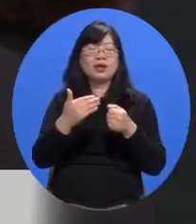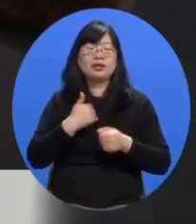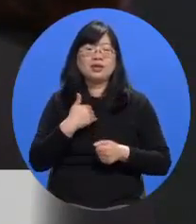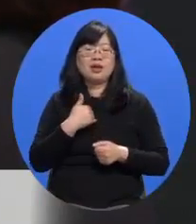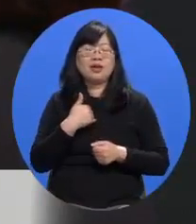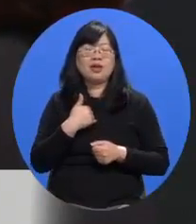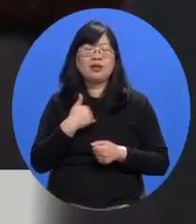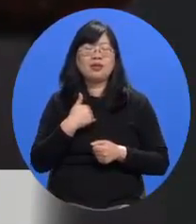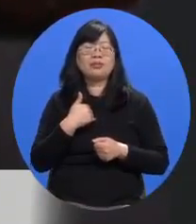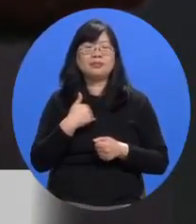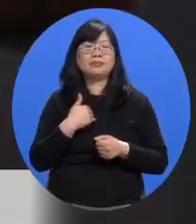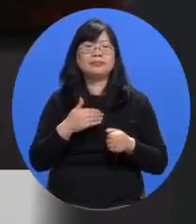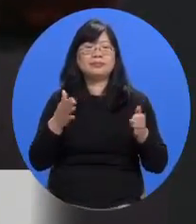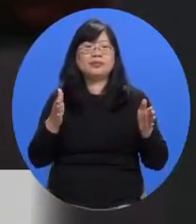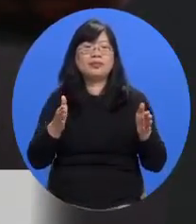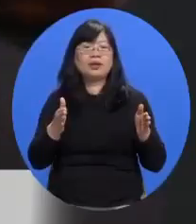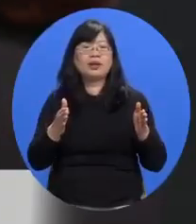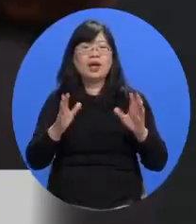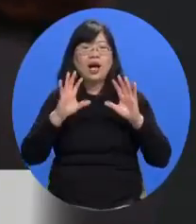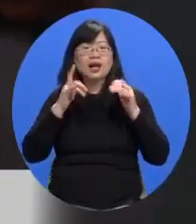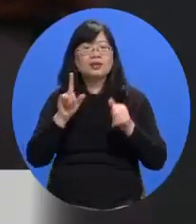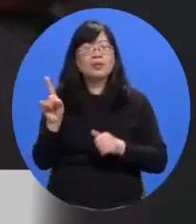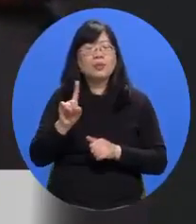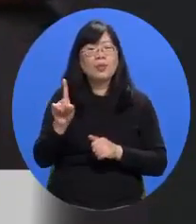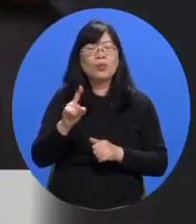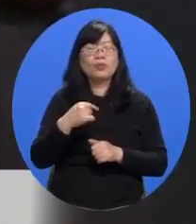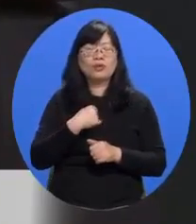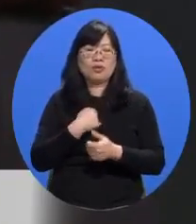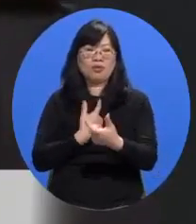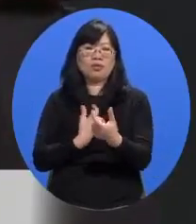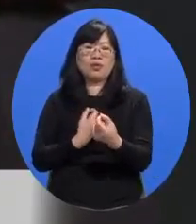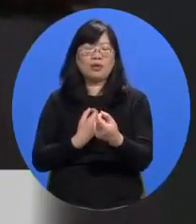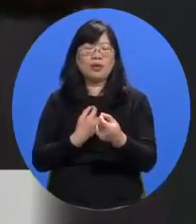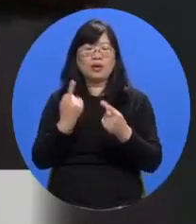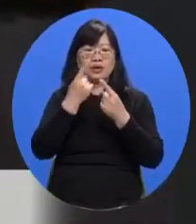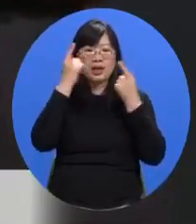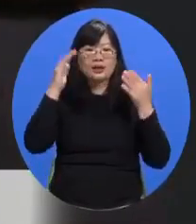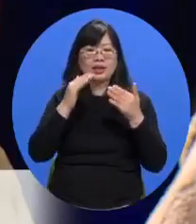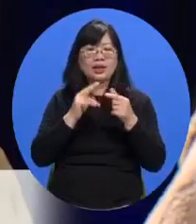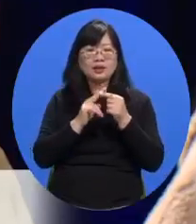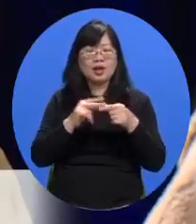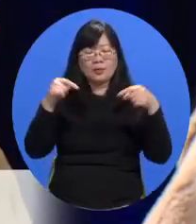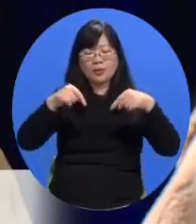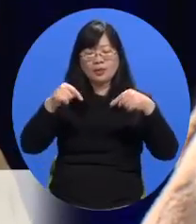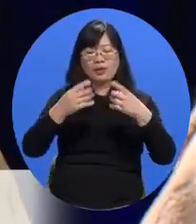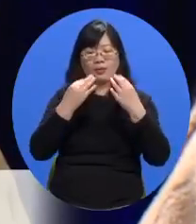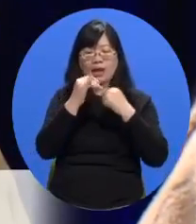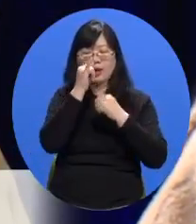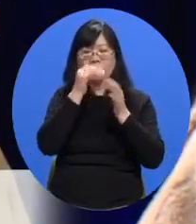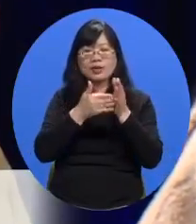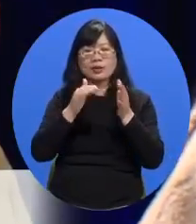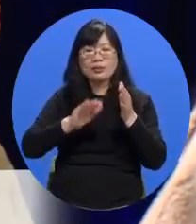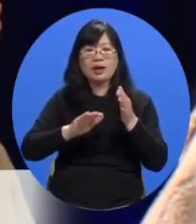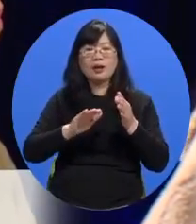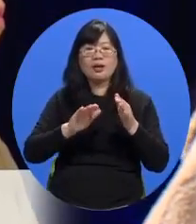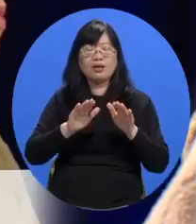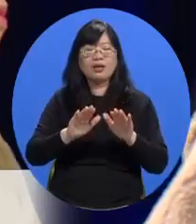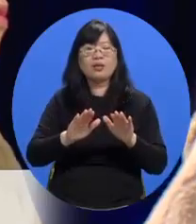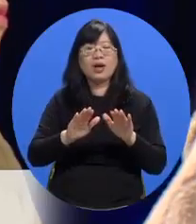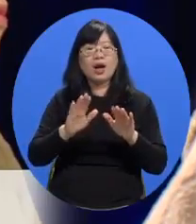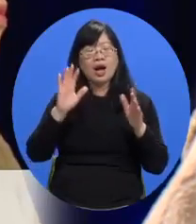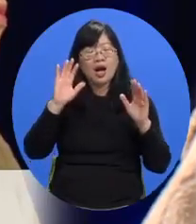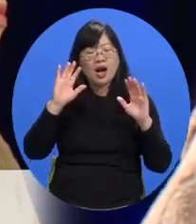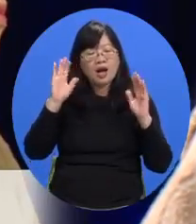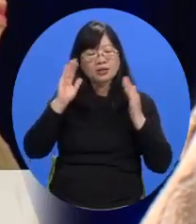저는 그러는 사이에 아이들이 정형화되고 왜냐하면 저도 그 우리 대학생들하고도 면담을 많이 하는데 아이들이 꼭 우는 부분들이